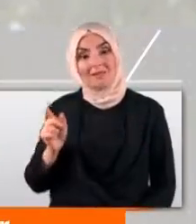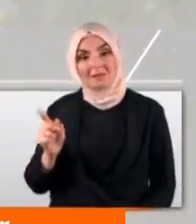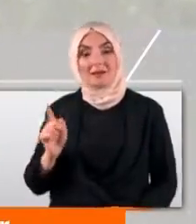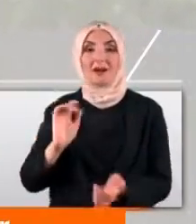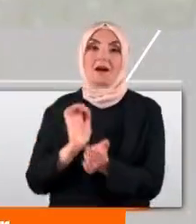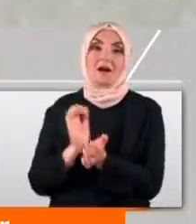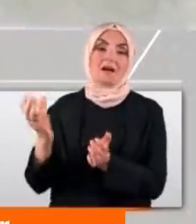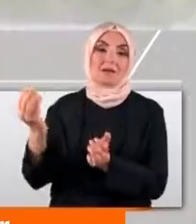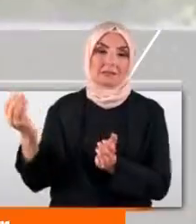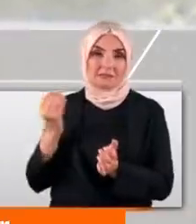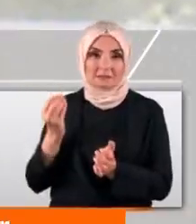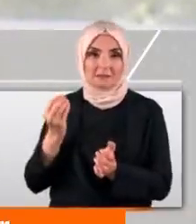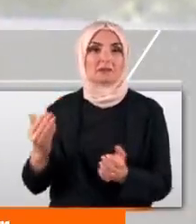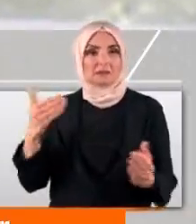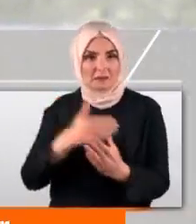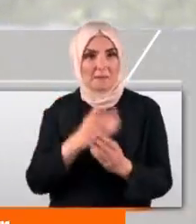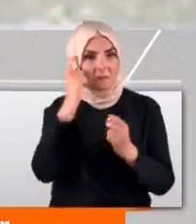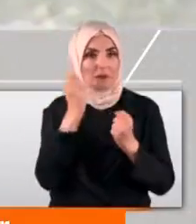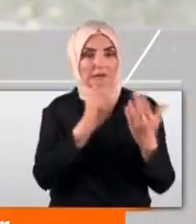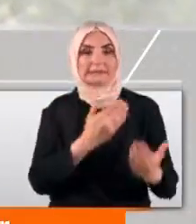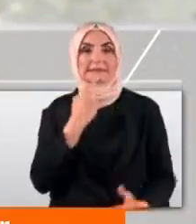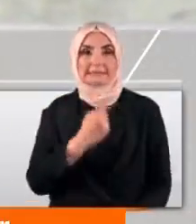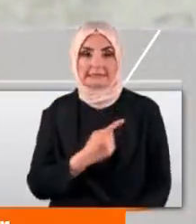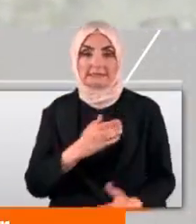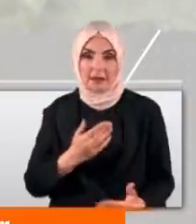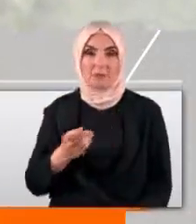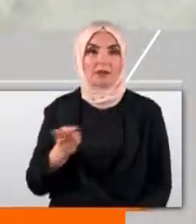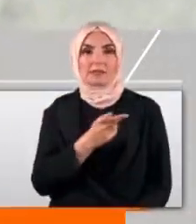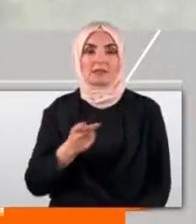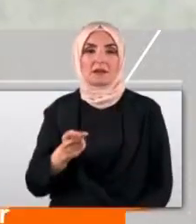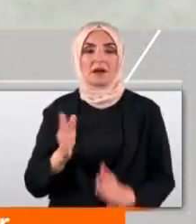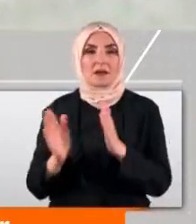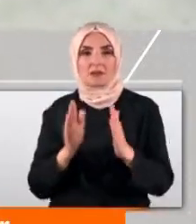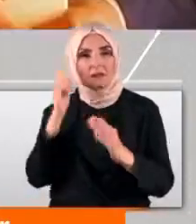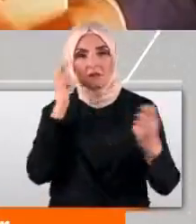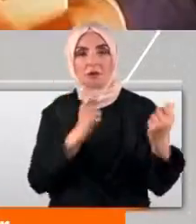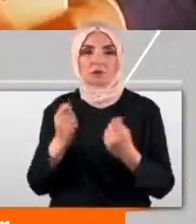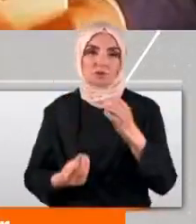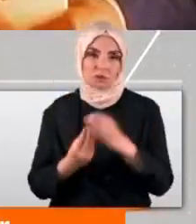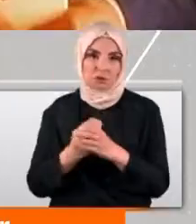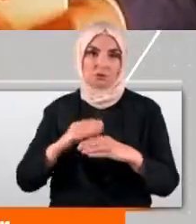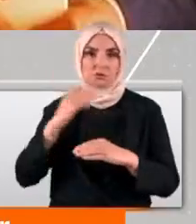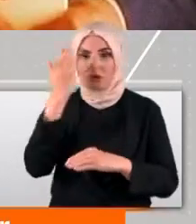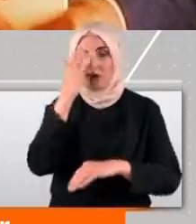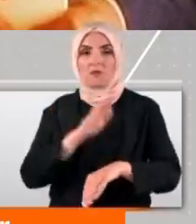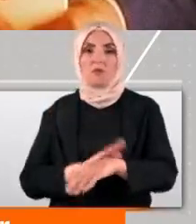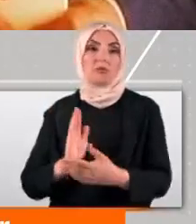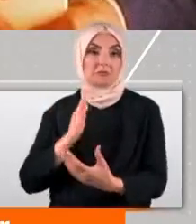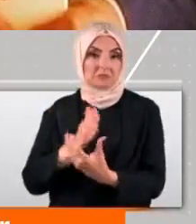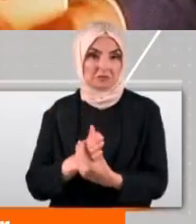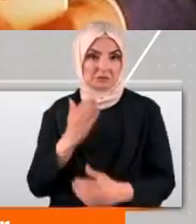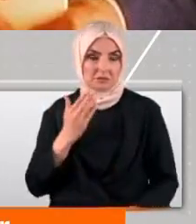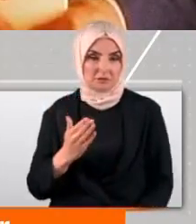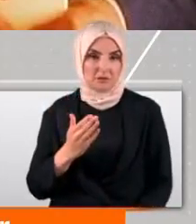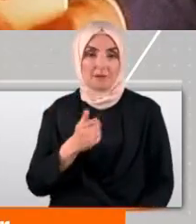orada iki taraf arasında bir tartışma yaşandı. Tartışma sonrası taraflar karakolluk oldu. Öztürk öldürüldükten sonra